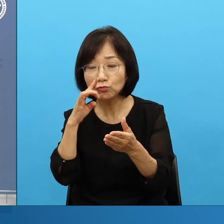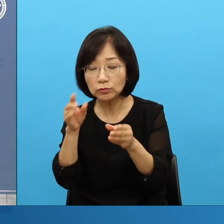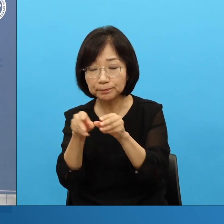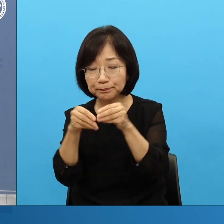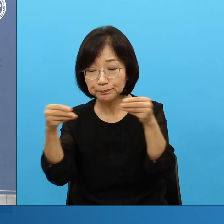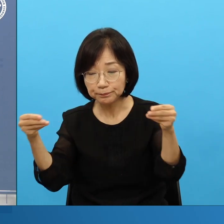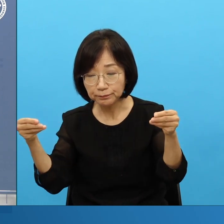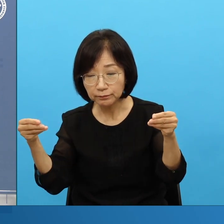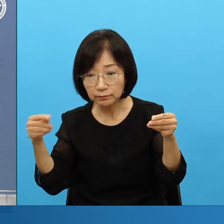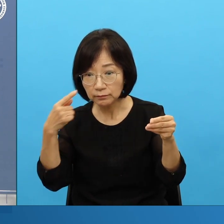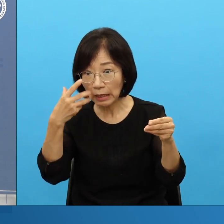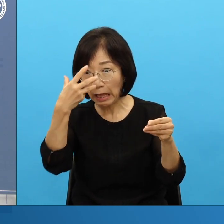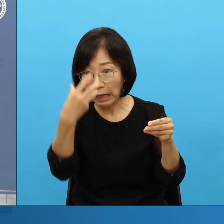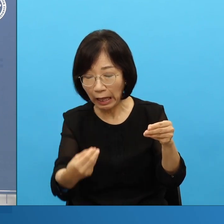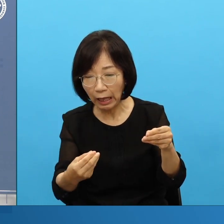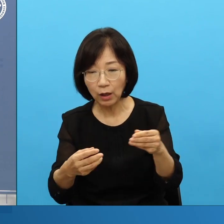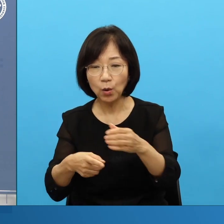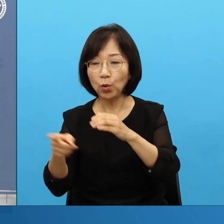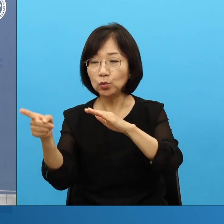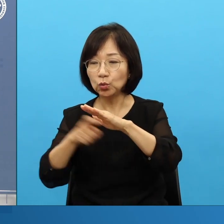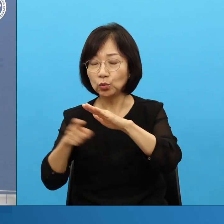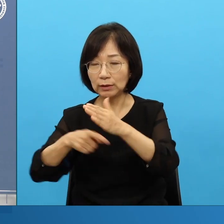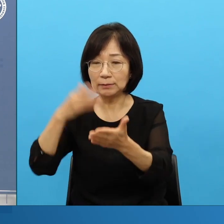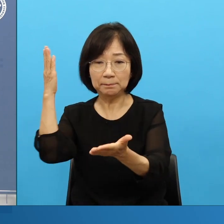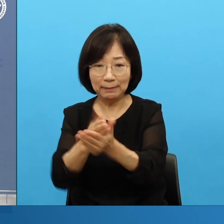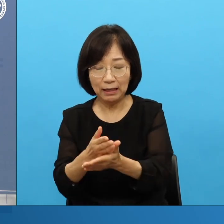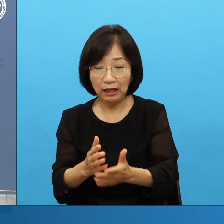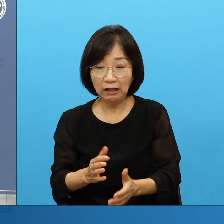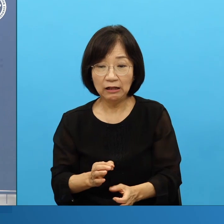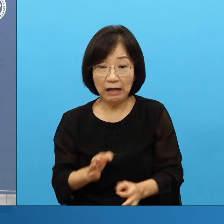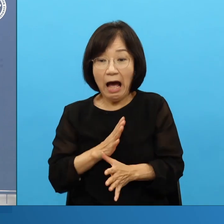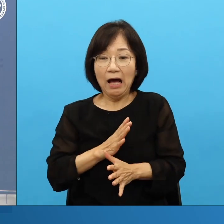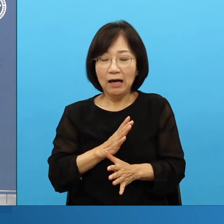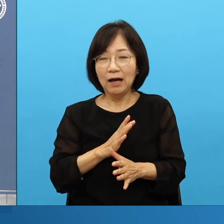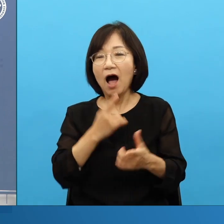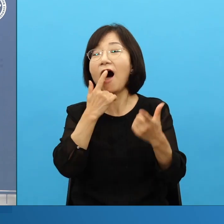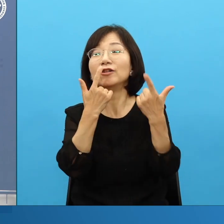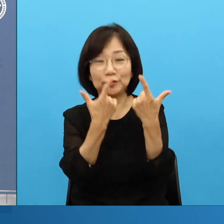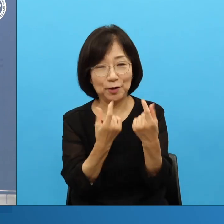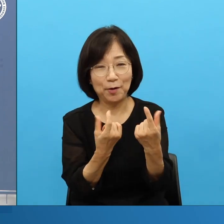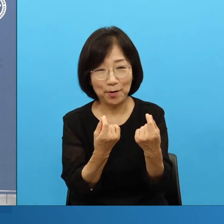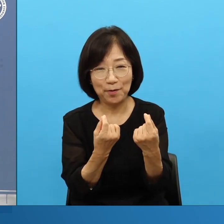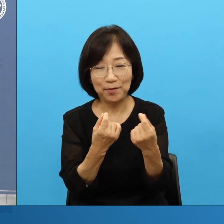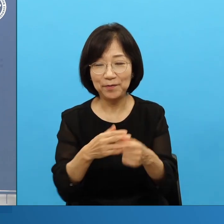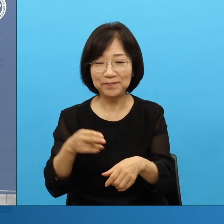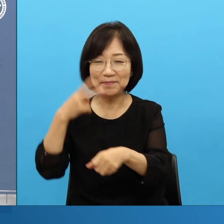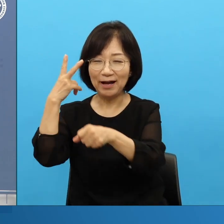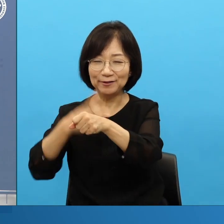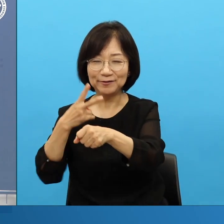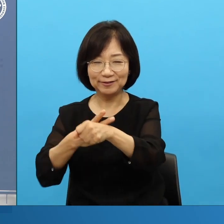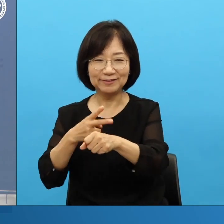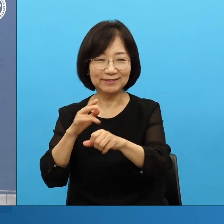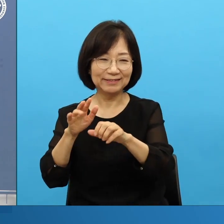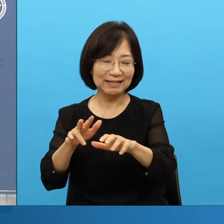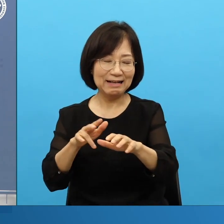strange how God works. 아니 예수 믿는 사람 잡으러 가는데 위에서 막 갑자기 막 빛이 내리 쬐면서요 엎드려진 거예요. He was